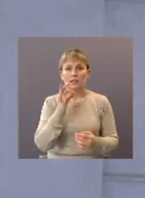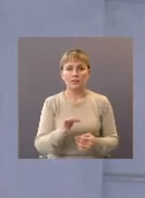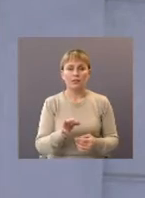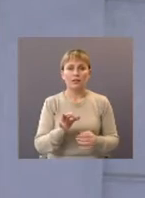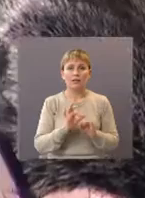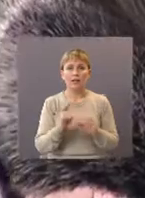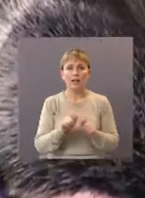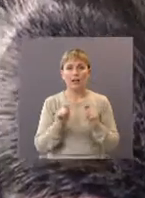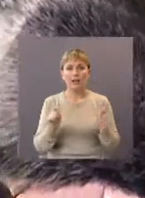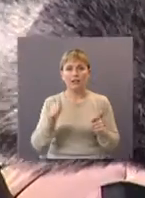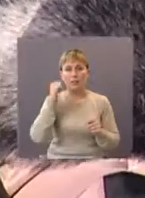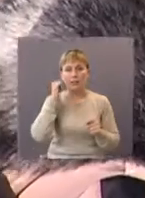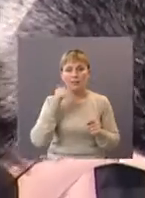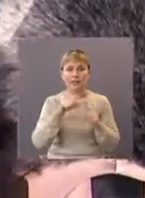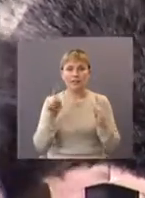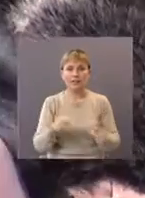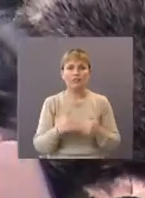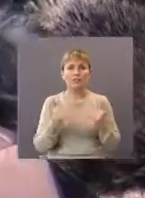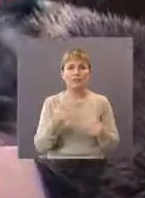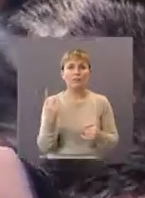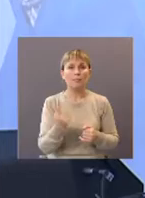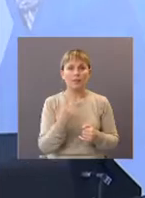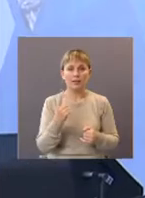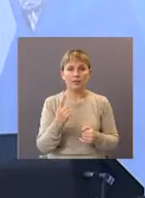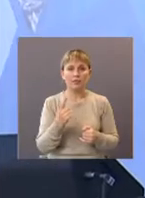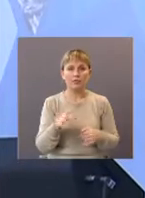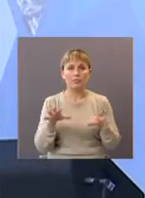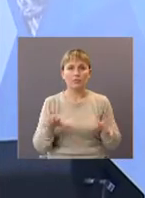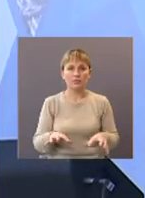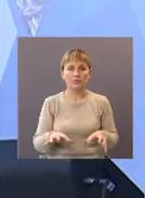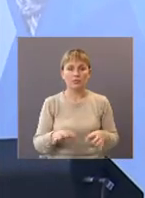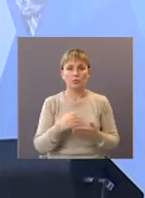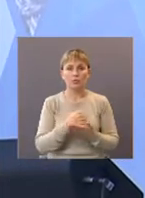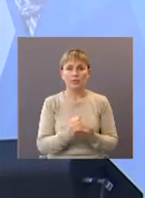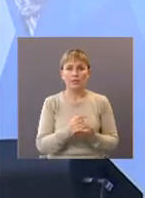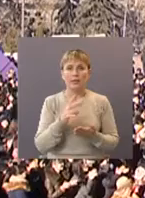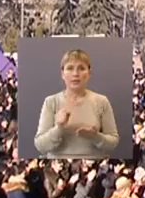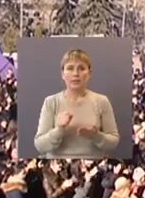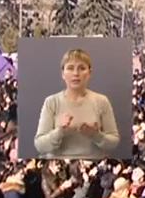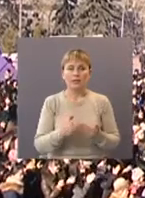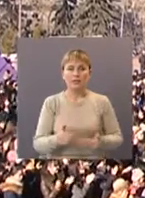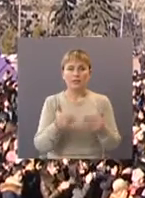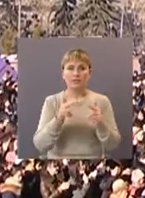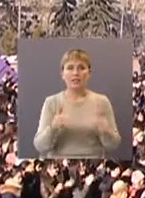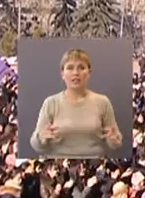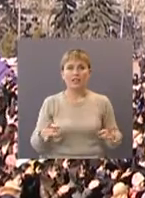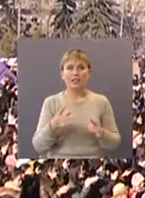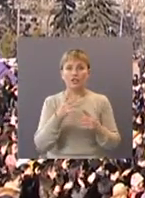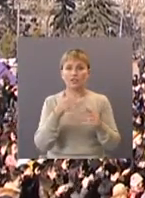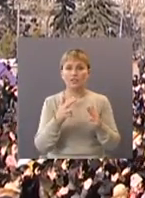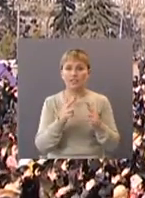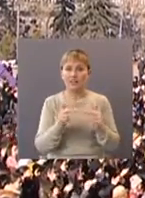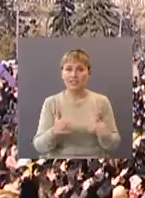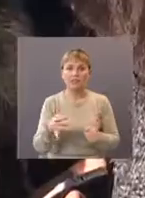первой инаугурации Нурсултана Назарбаева. Она установлена на фасаде здания Дворца Республики, там, где 25 лет назад,